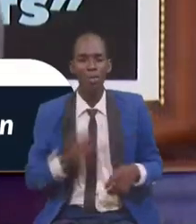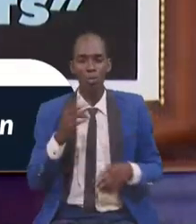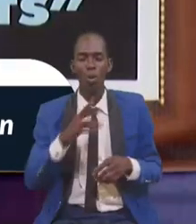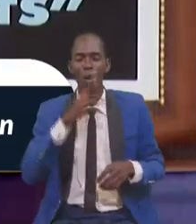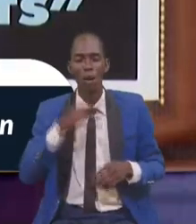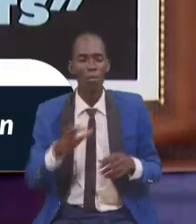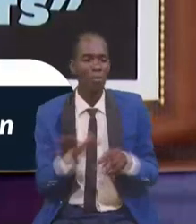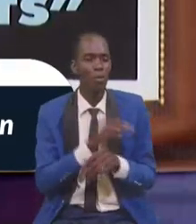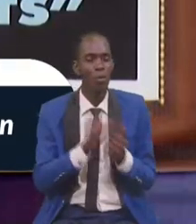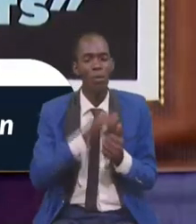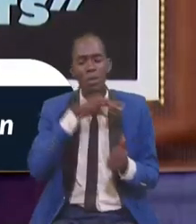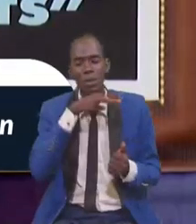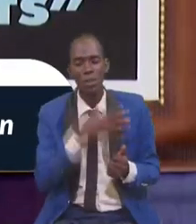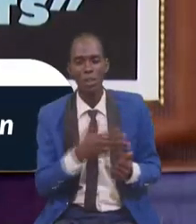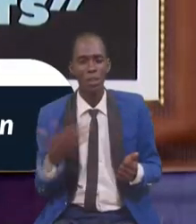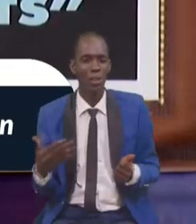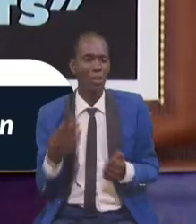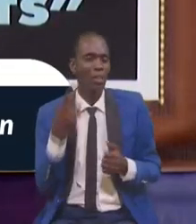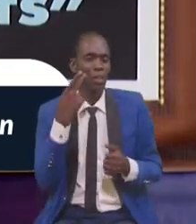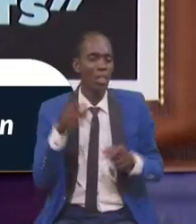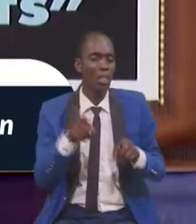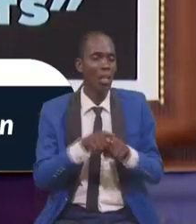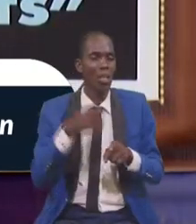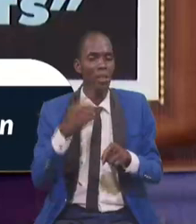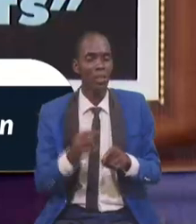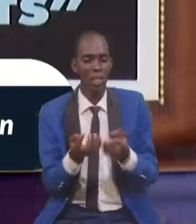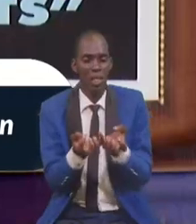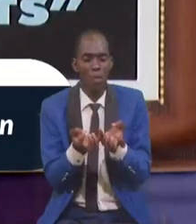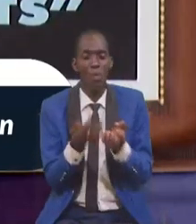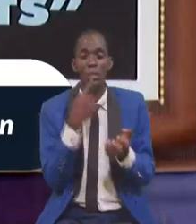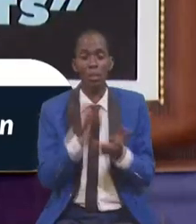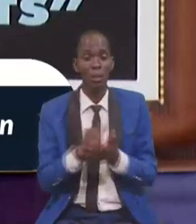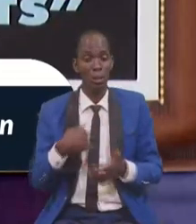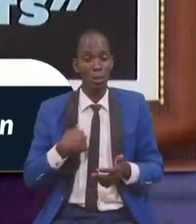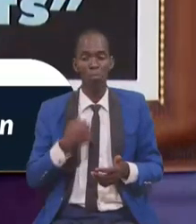pensée, dans votre cœur, cela a affecté votre foi.